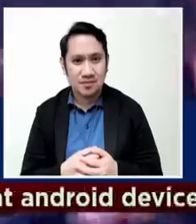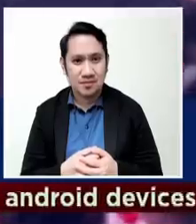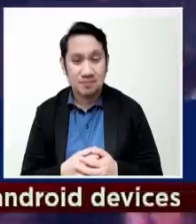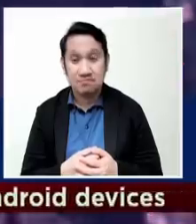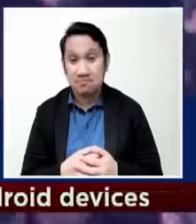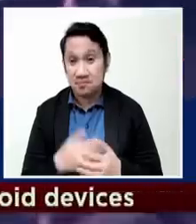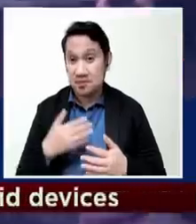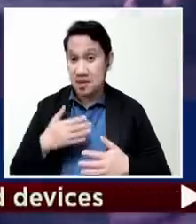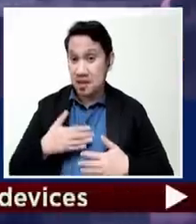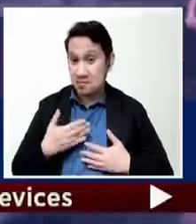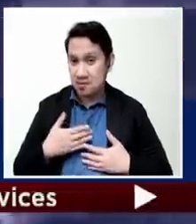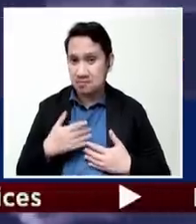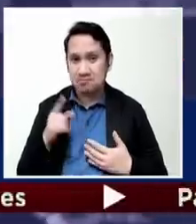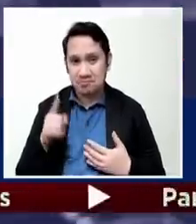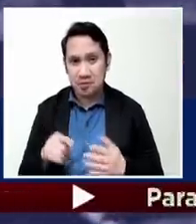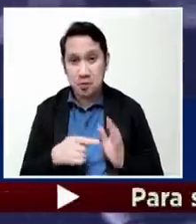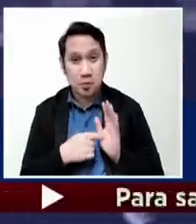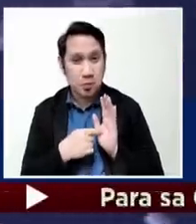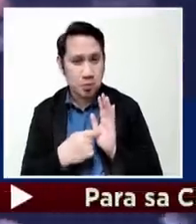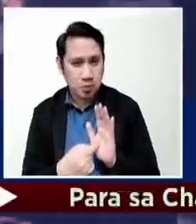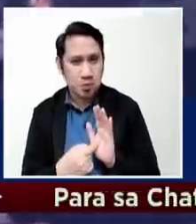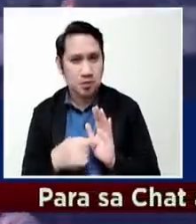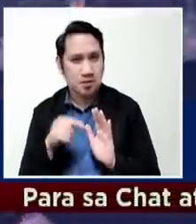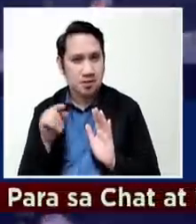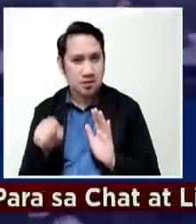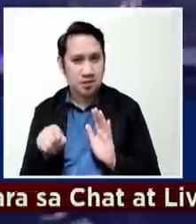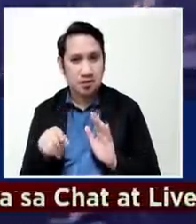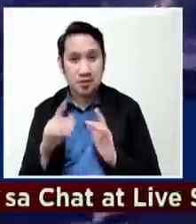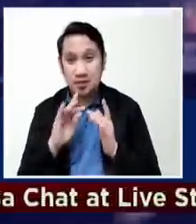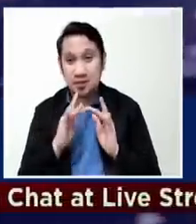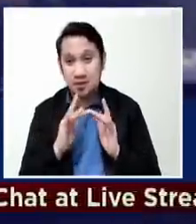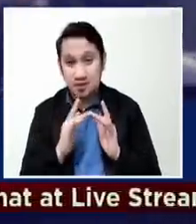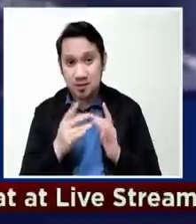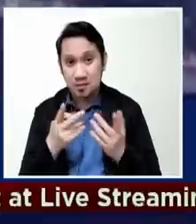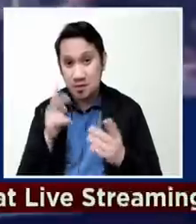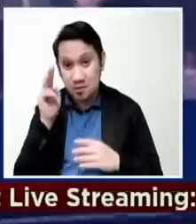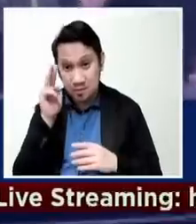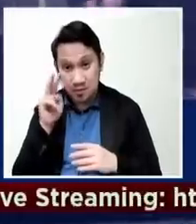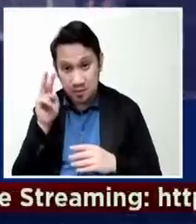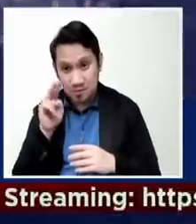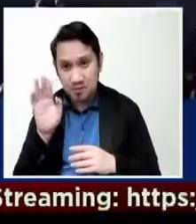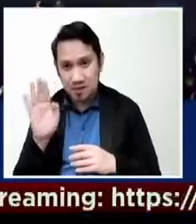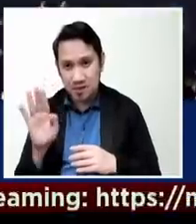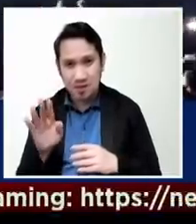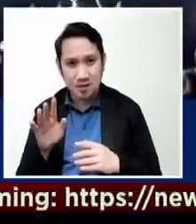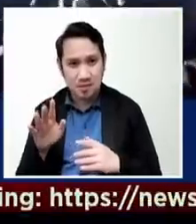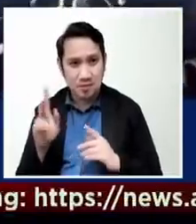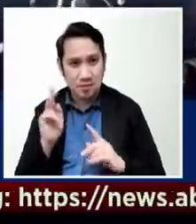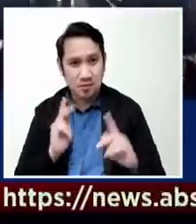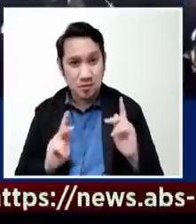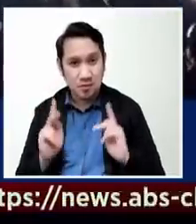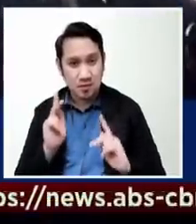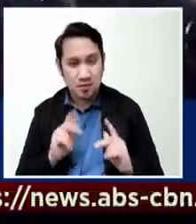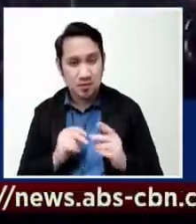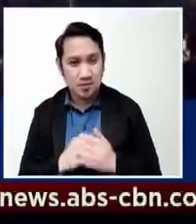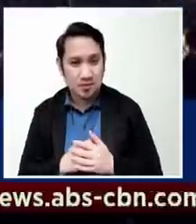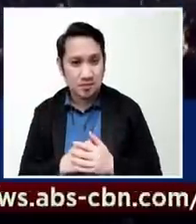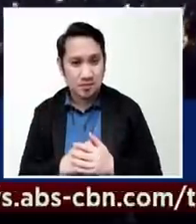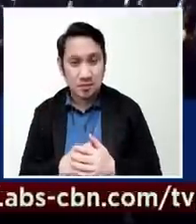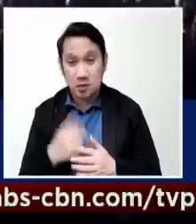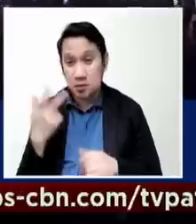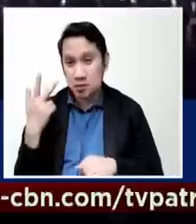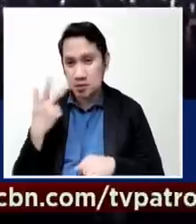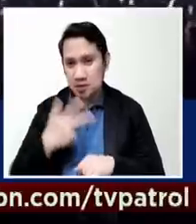Masaya rin ibinahagi sa social media ng Bossa Nova singer na si City ang ilang video ng concert ni Alanis. Ito ang ikatlong beses